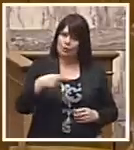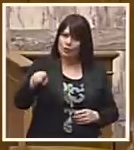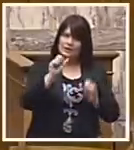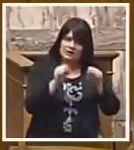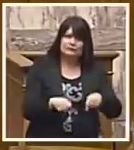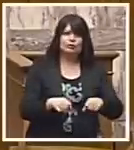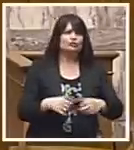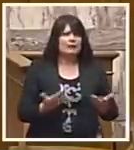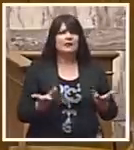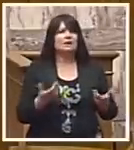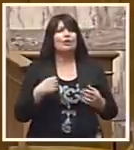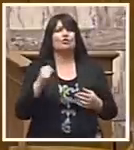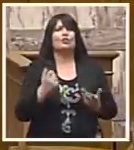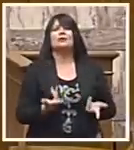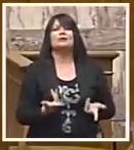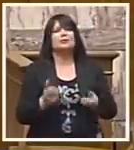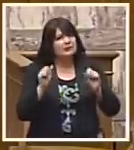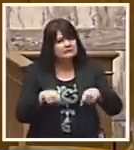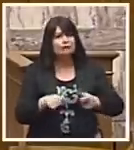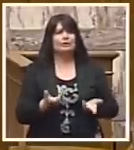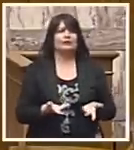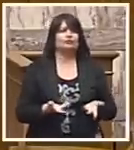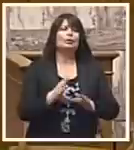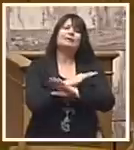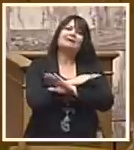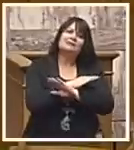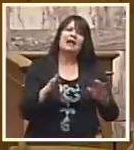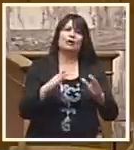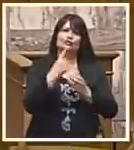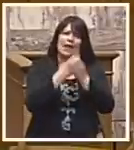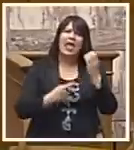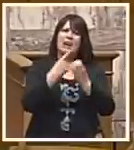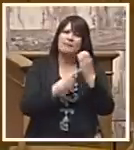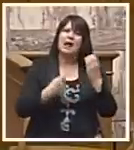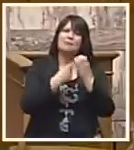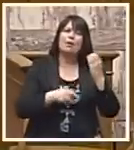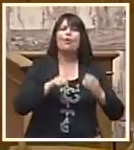Να συμφωνήσουμε όλοι, γιατί όχι, ότι βάζουμε τέλος στα ελλείμματα και πάμε σε